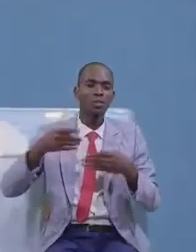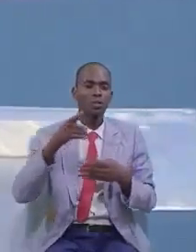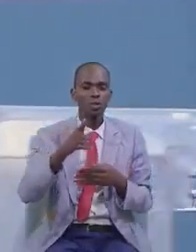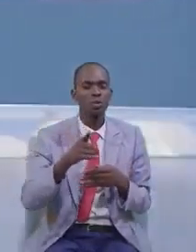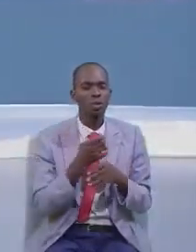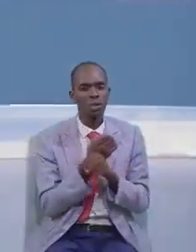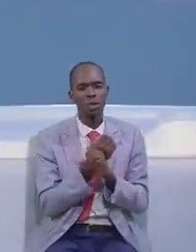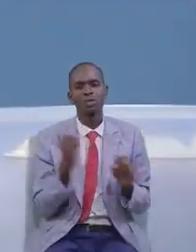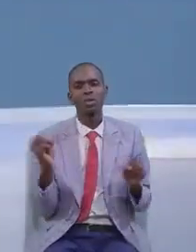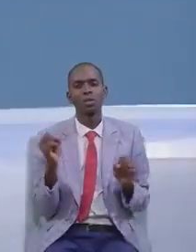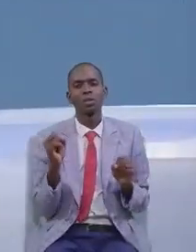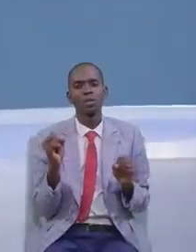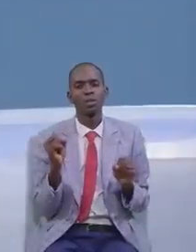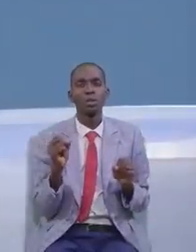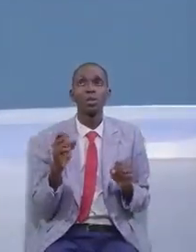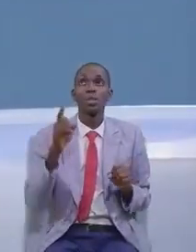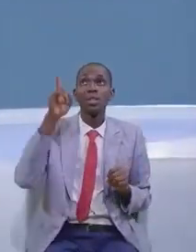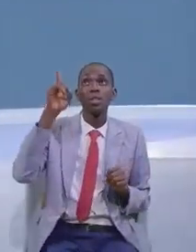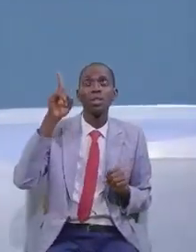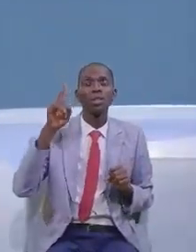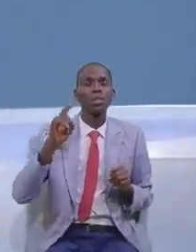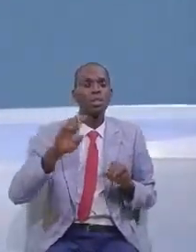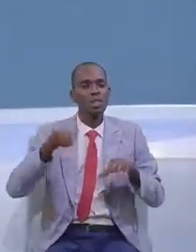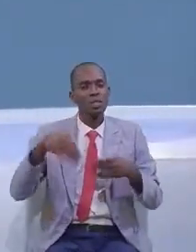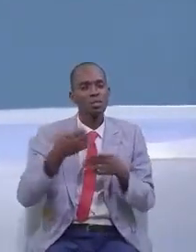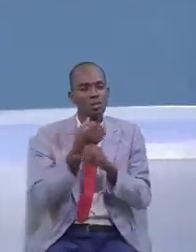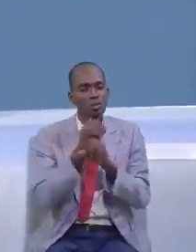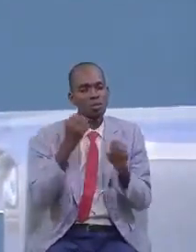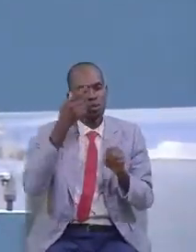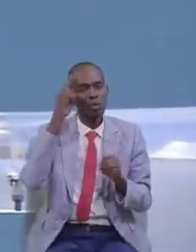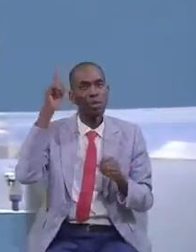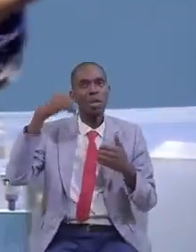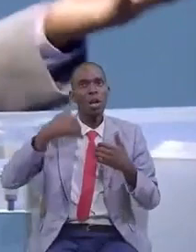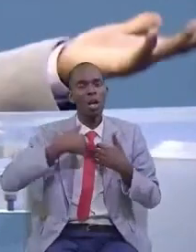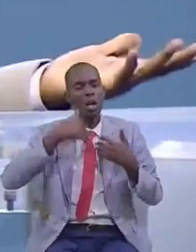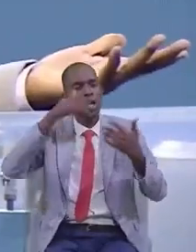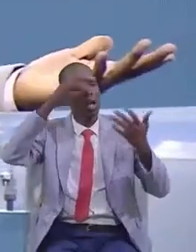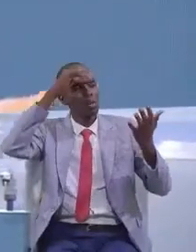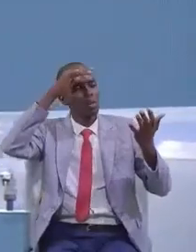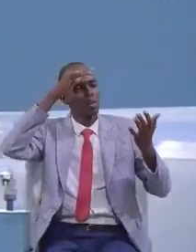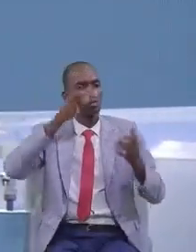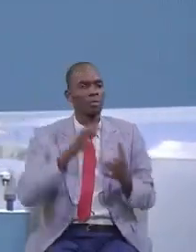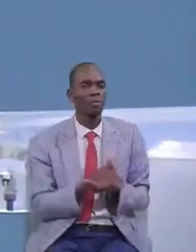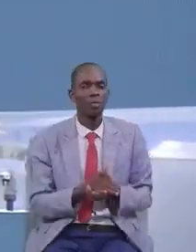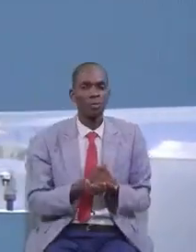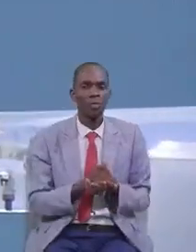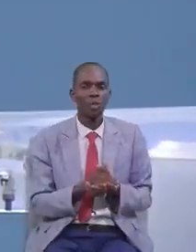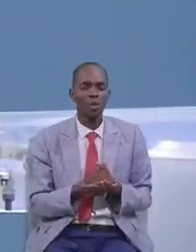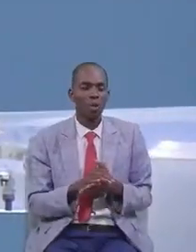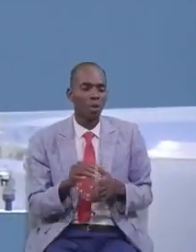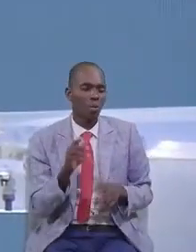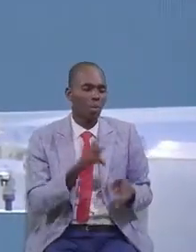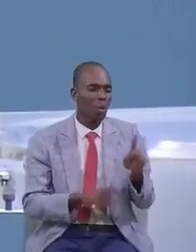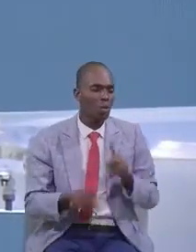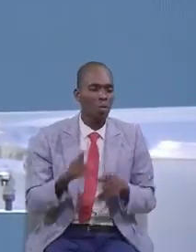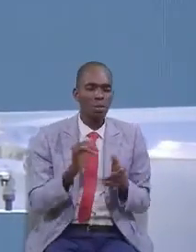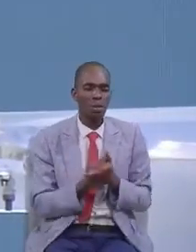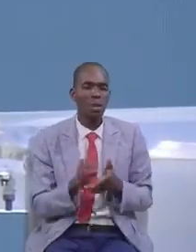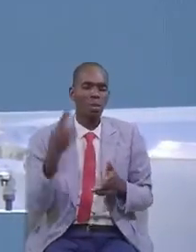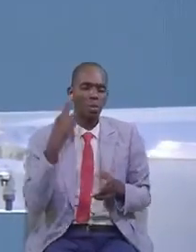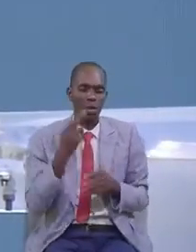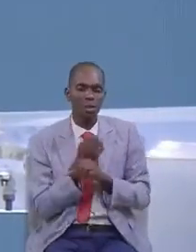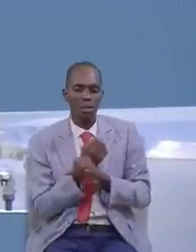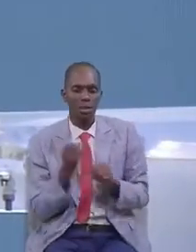He has expectation. ఆయనకు మీ పట్ల ఎదురు చూపు ఉంటుంది. Of the people that were saved at the time you were